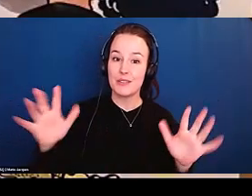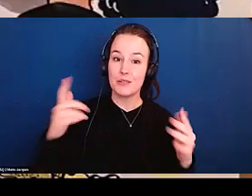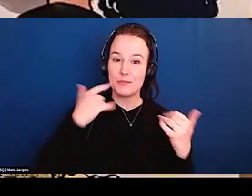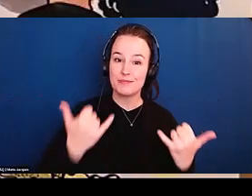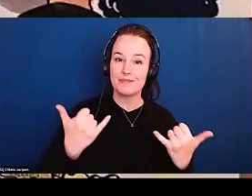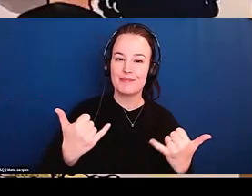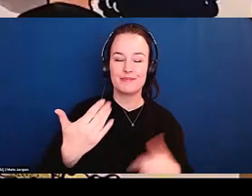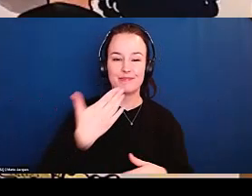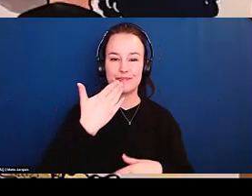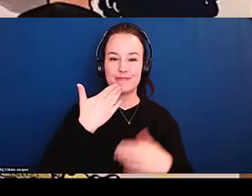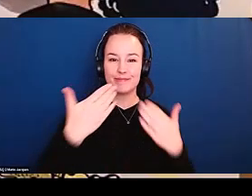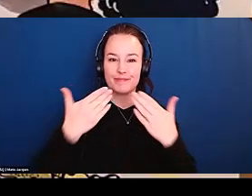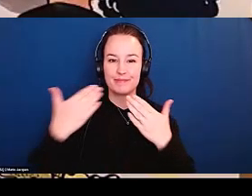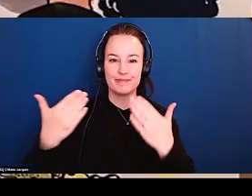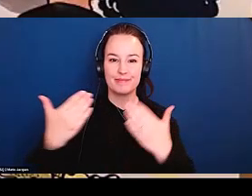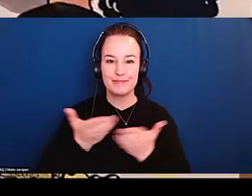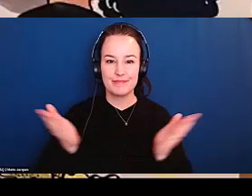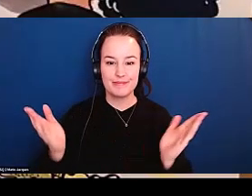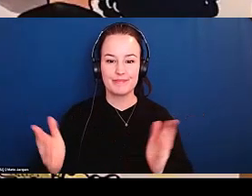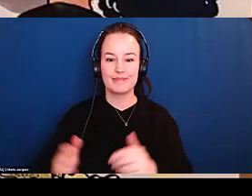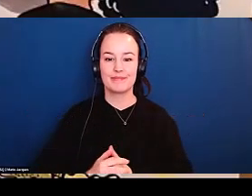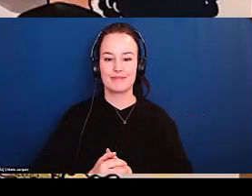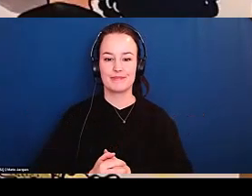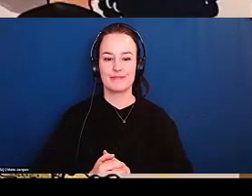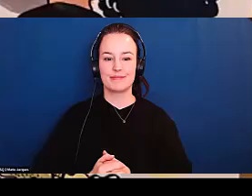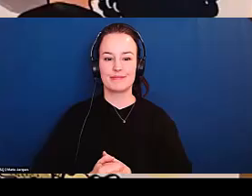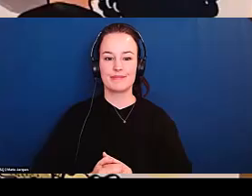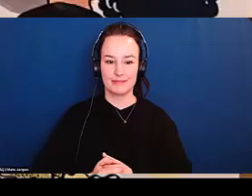Et c'est tout pour aujourd'hui. Merci à tous.